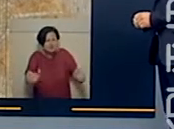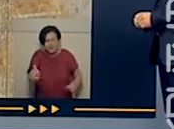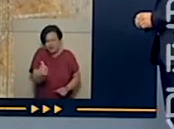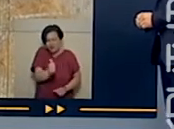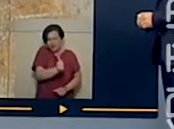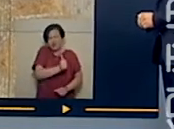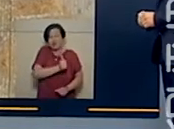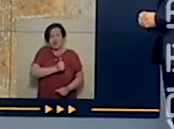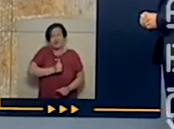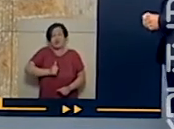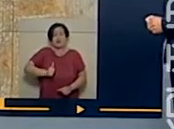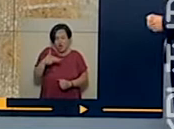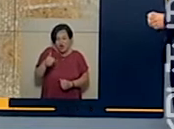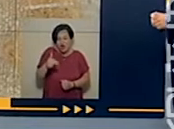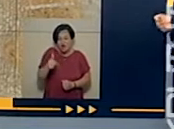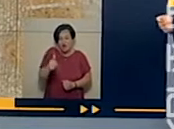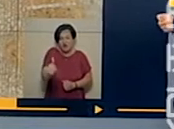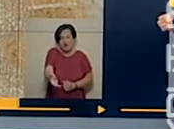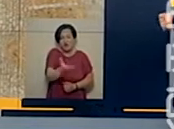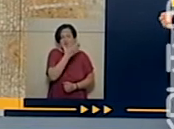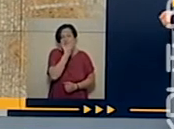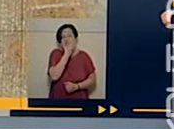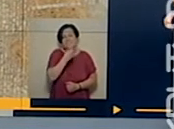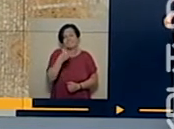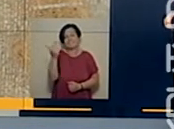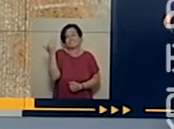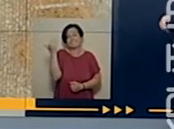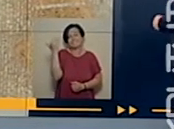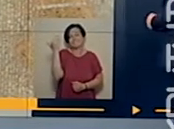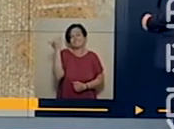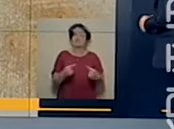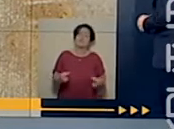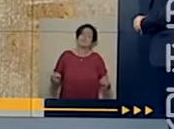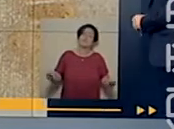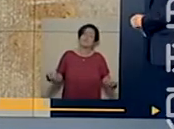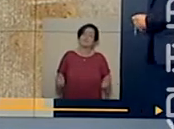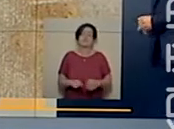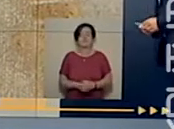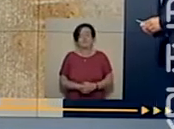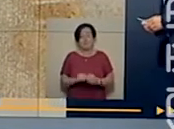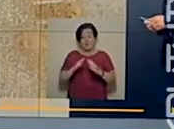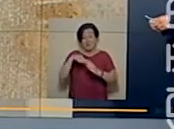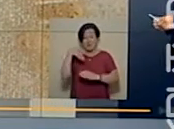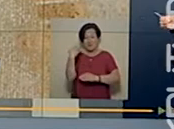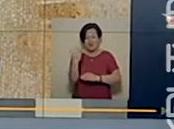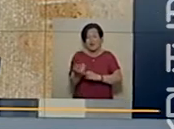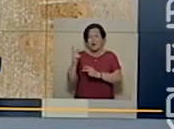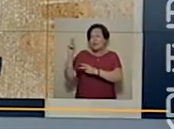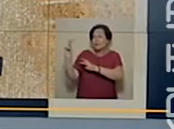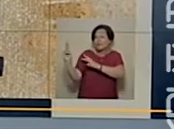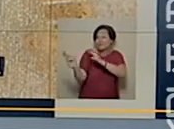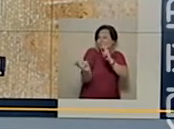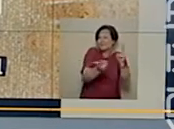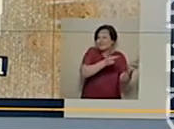τελικό στάδιο. Δηλαδή, όλα είμαστε να πάνε στο καλά. Παραπέντε να ξεκινήσει. Τώρα, όσο αφορά το προσωπικό, και εκεί υπάρχει ένα θέμα με το